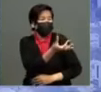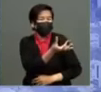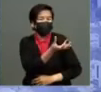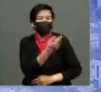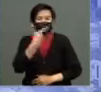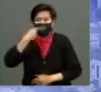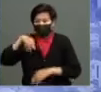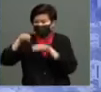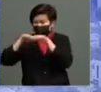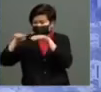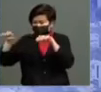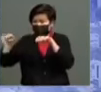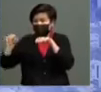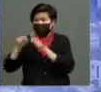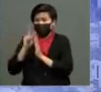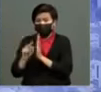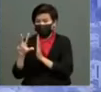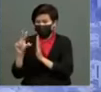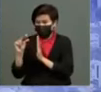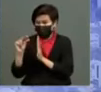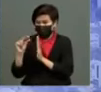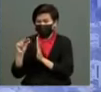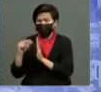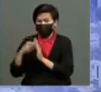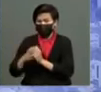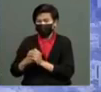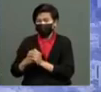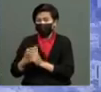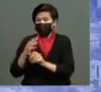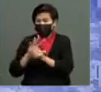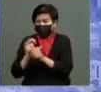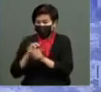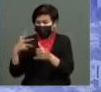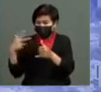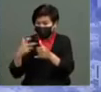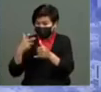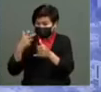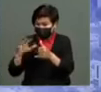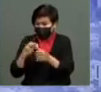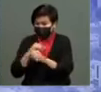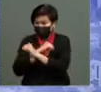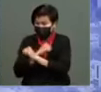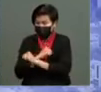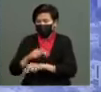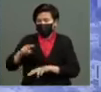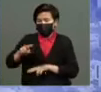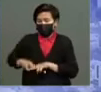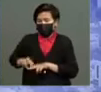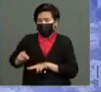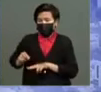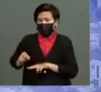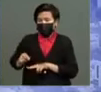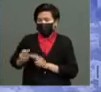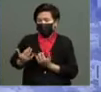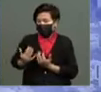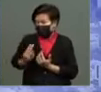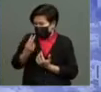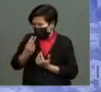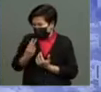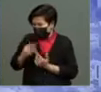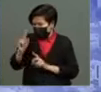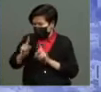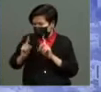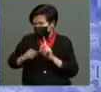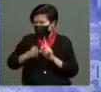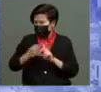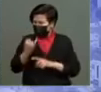ดูแล30นาทีของท่านทำอย่างเต็มที่เพื่อท่านนะครับเราผมเองก็ไม่อยากจะให้ท่านต้องไปเปรียบเทียบอะไรกับ